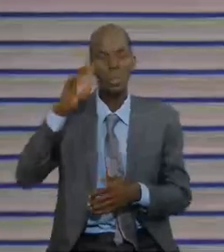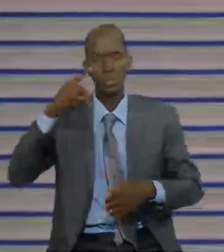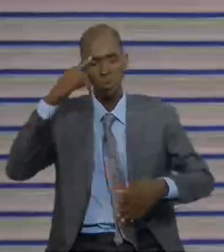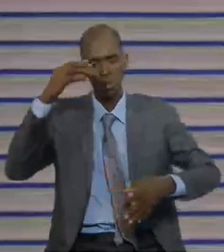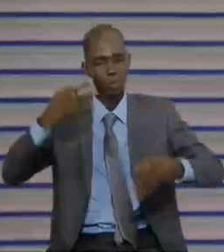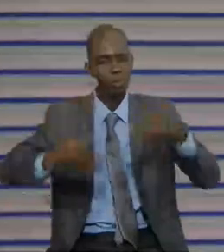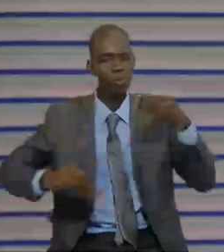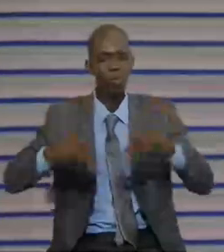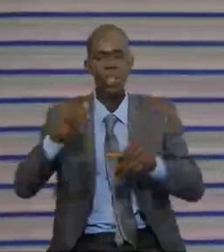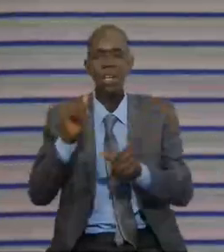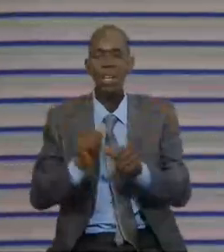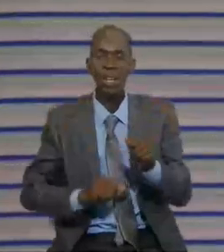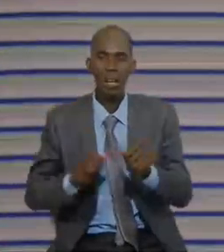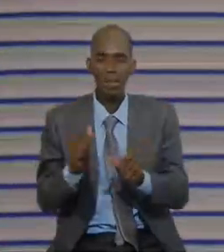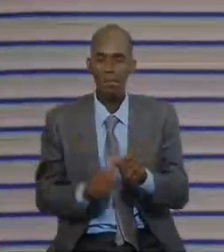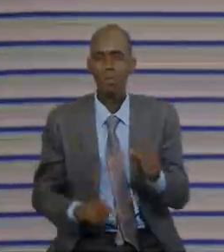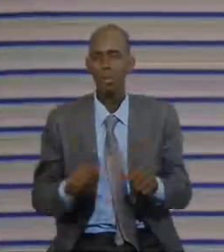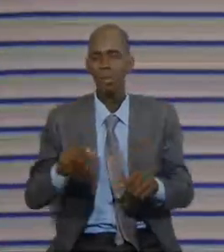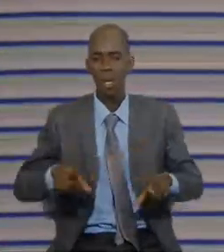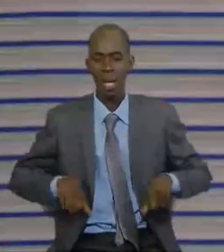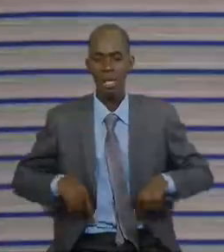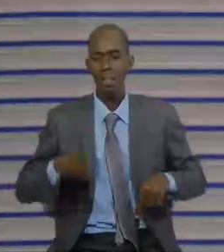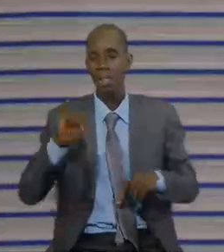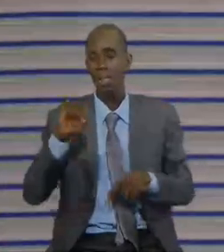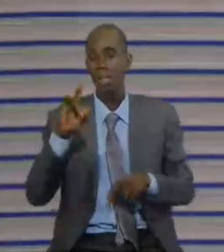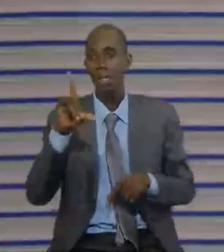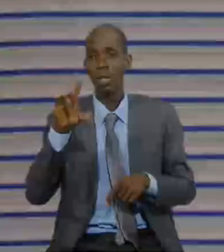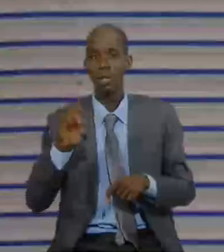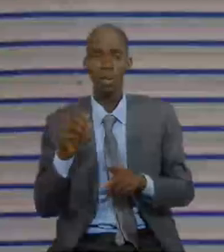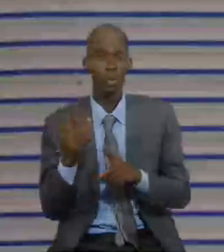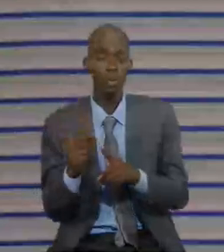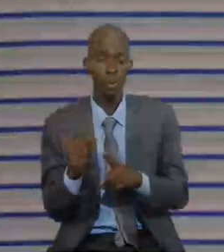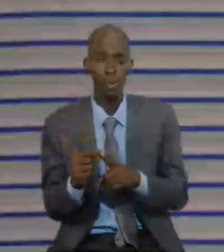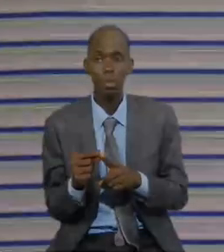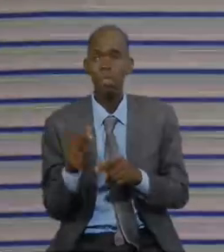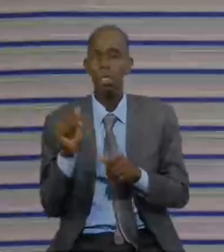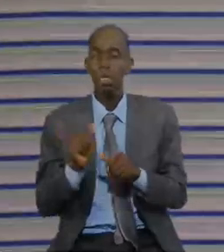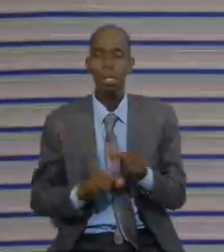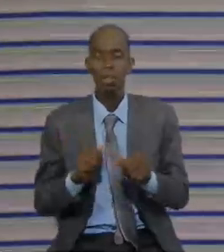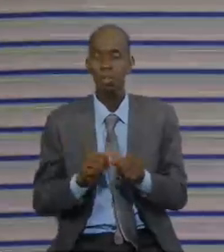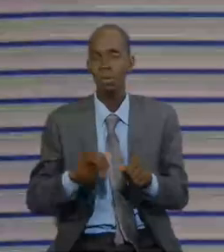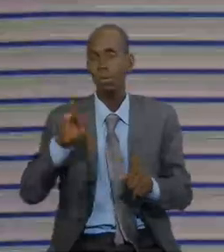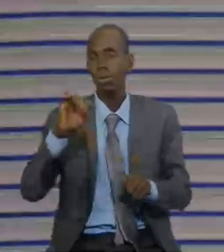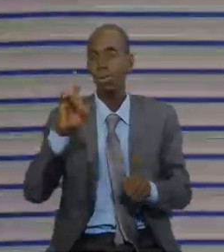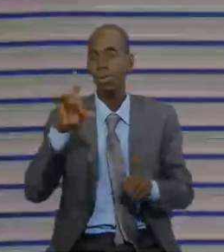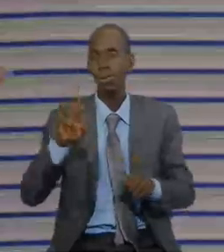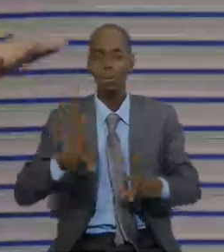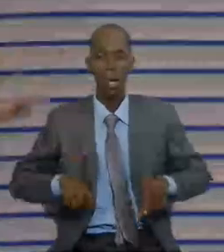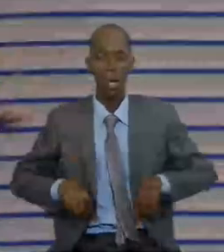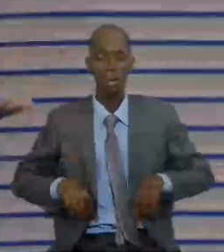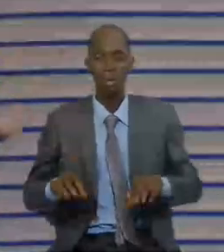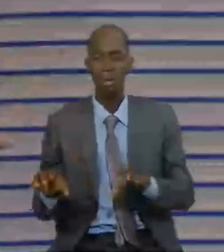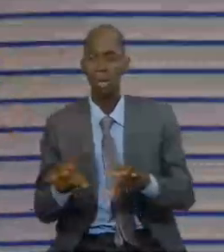et Dieu dit que j'irai toute parole oiseaux vaine toute action veine